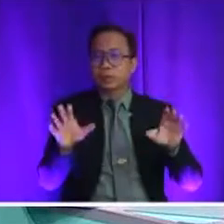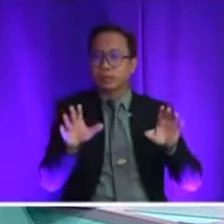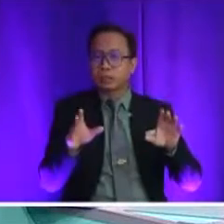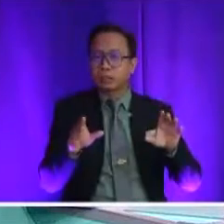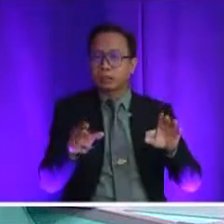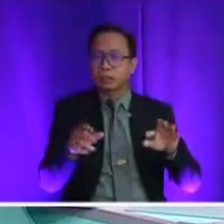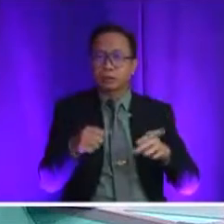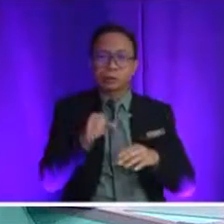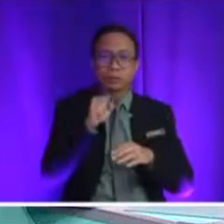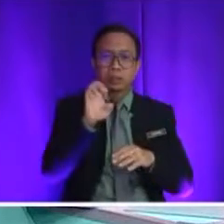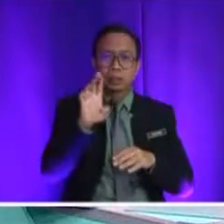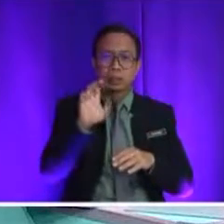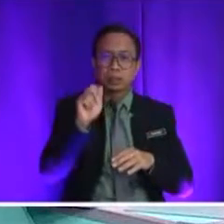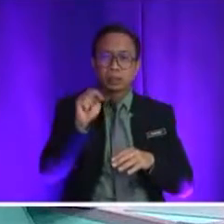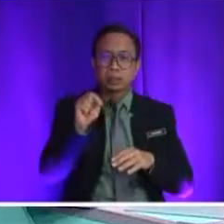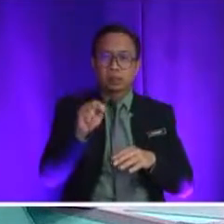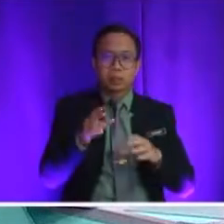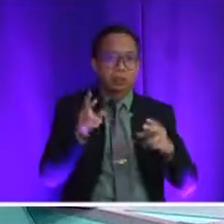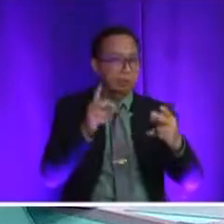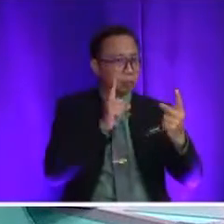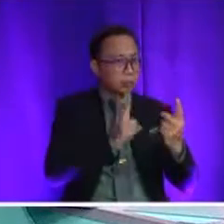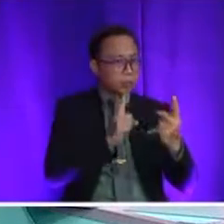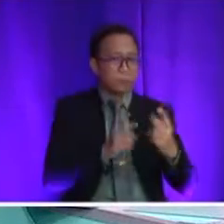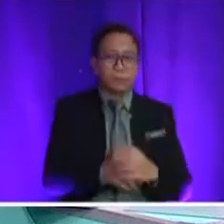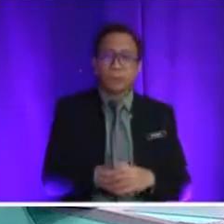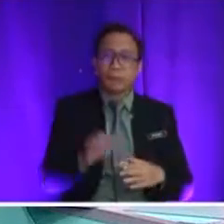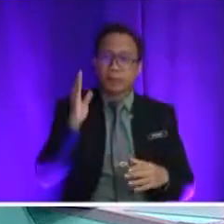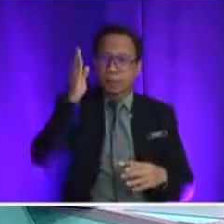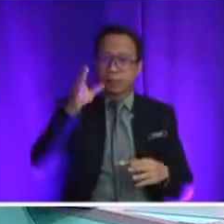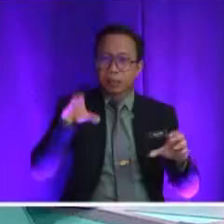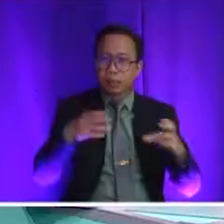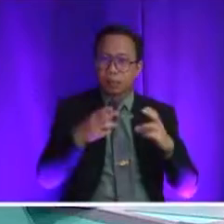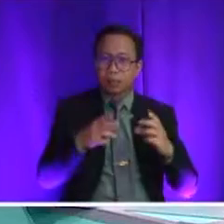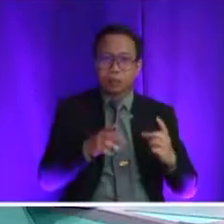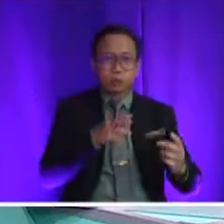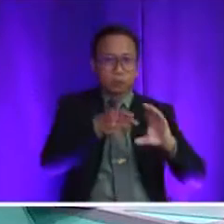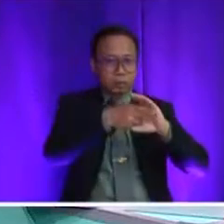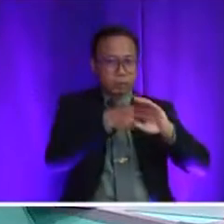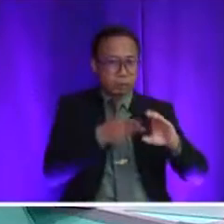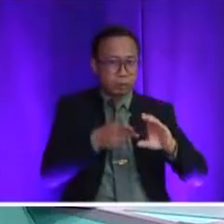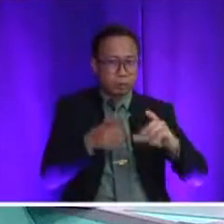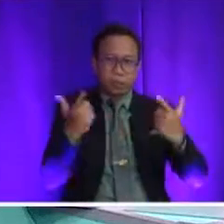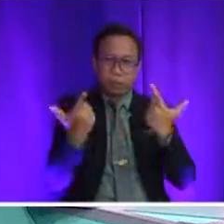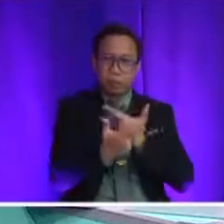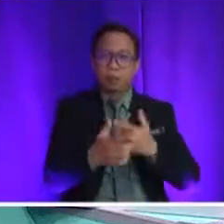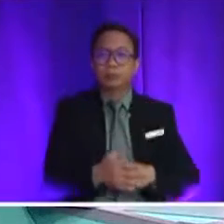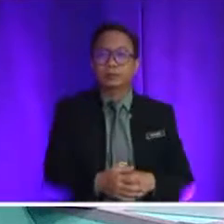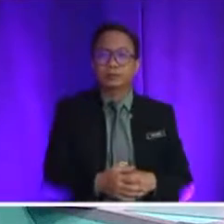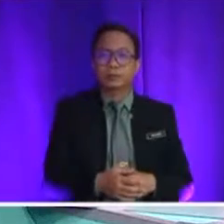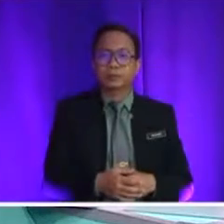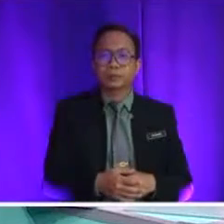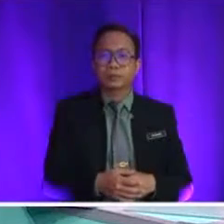menyerang secara berhadapan sewaktu mereka tinggal di hutan ia akan melakukan Serang hendak menjadi seorang hendak my Serang